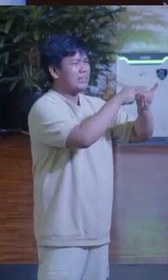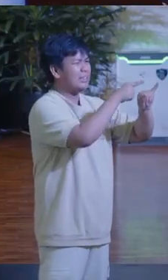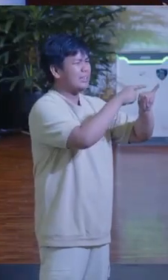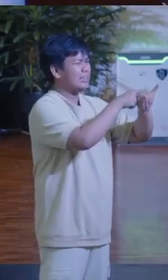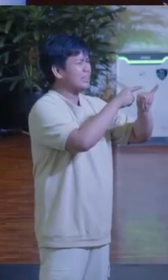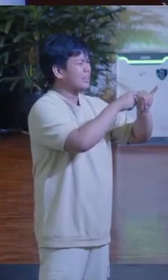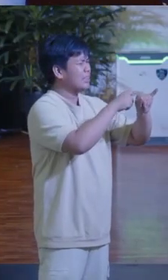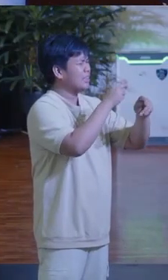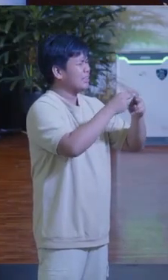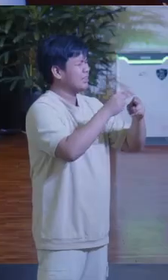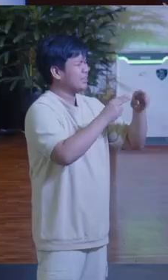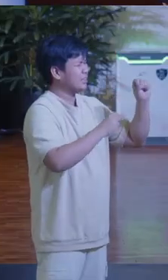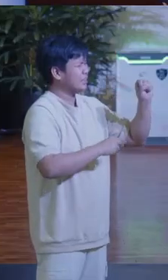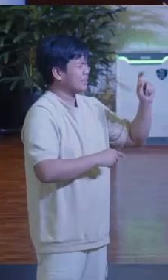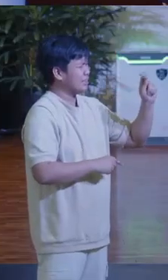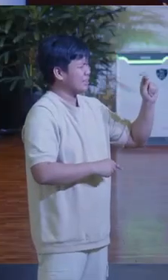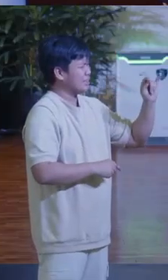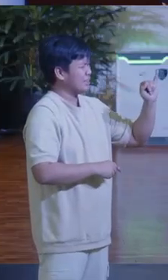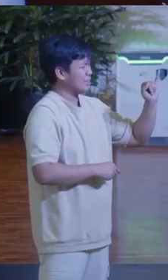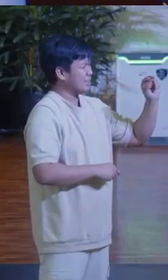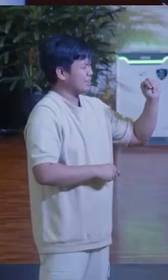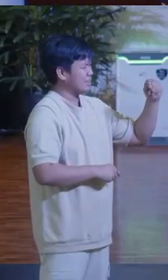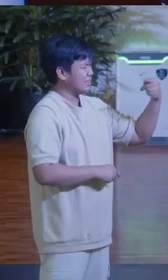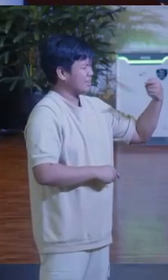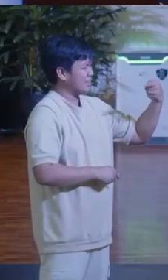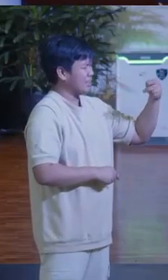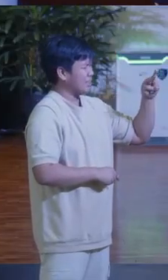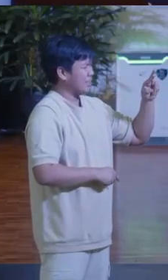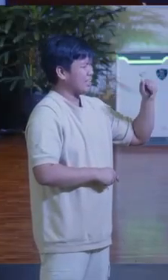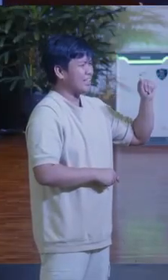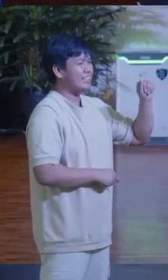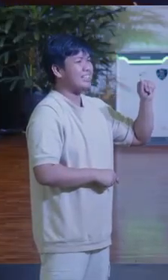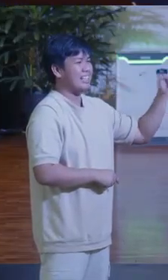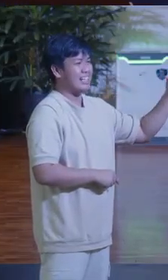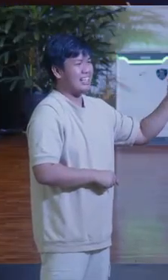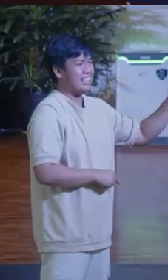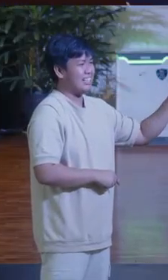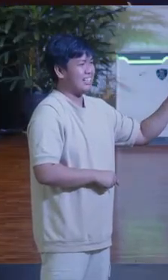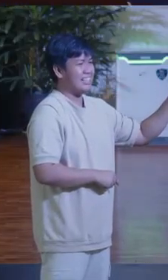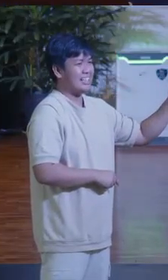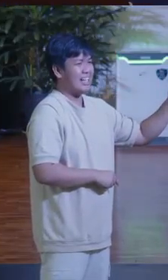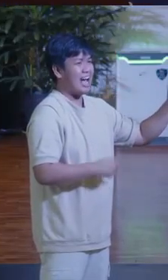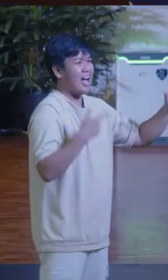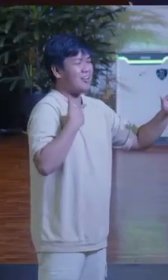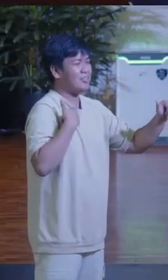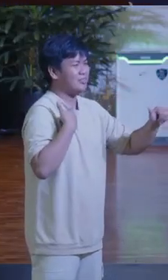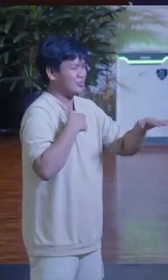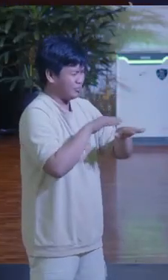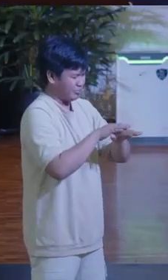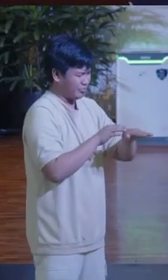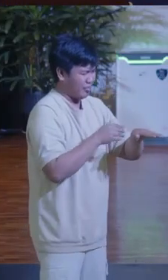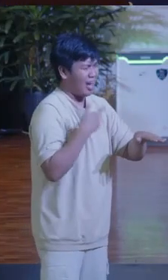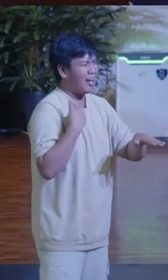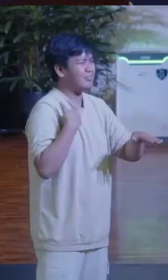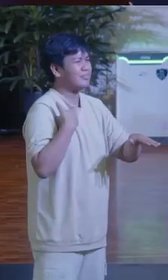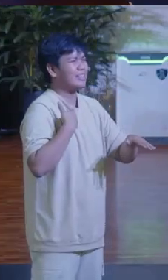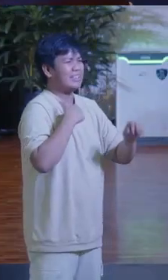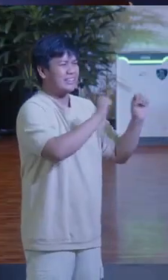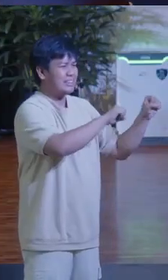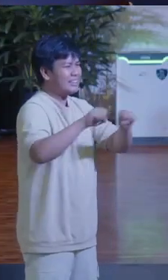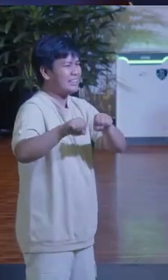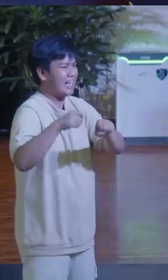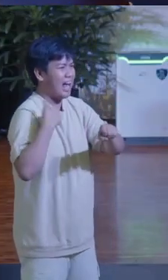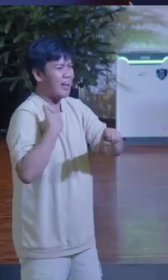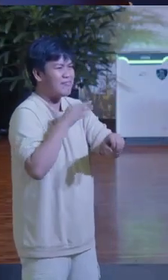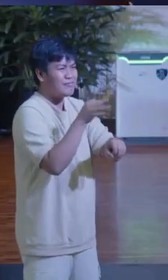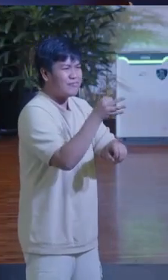pagi? Alam niyo yung pagi yung, ano ba tawag doon? Ha? Yan. May